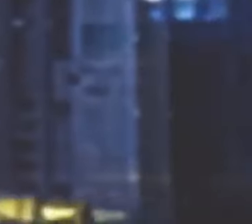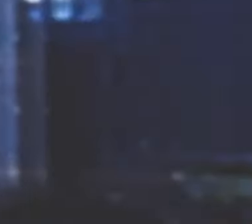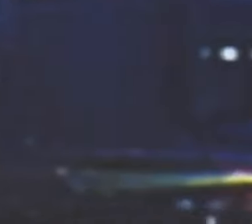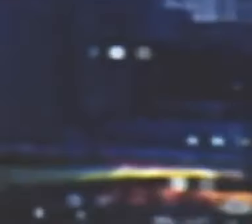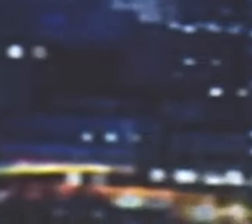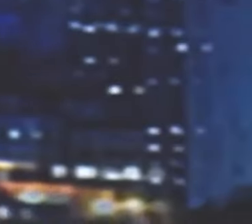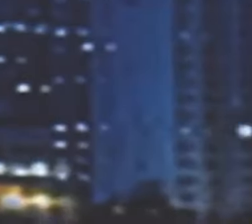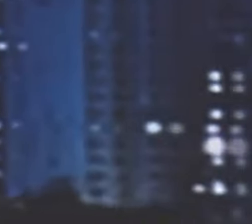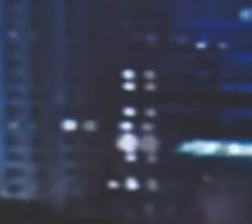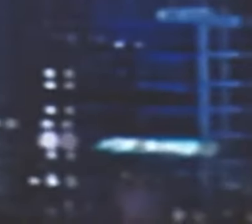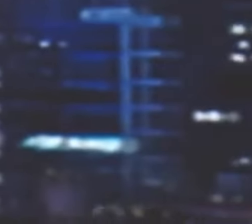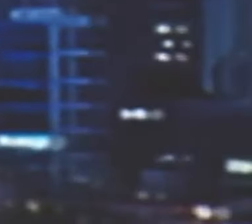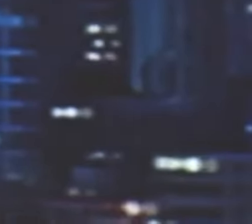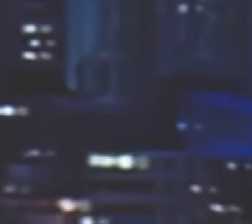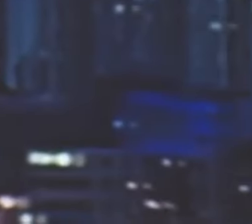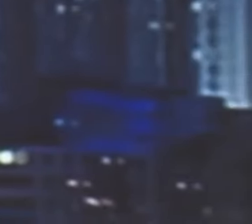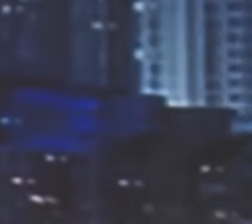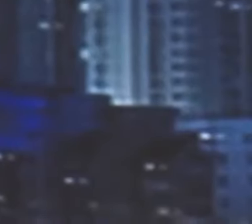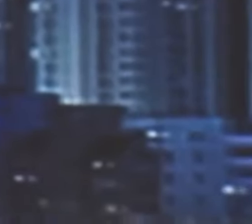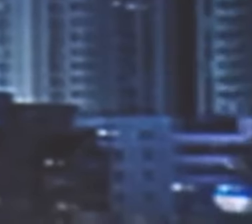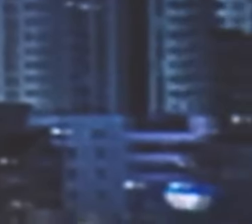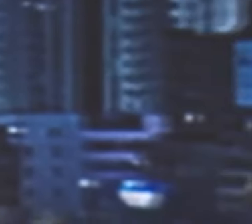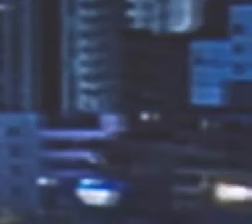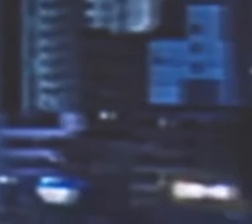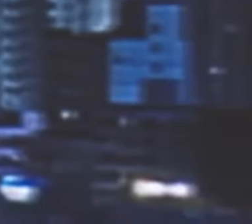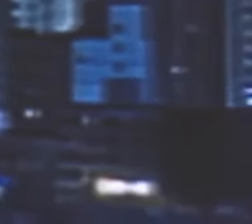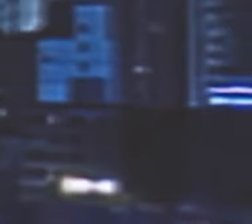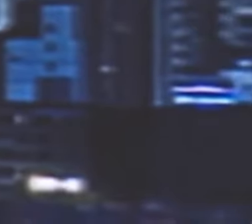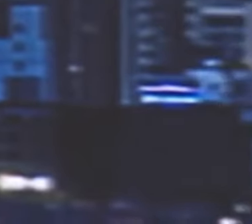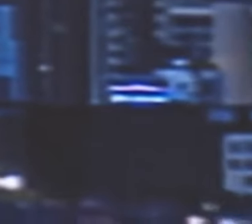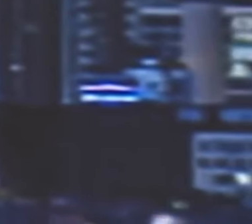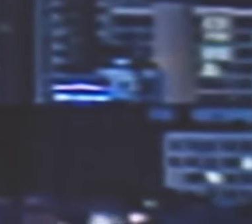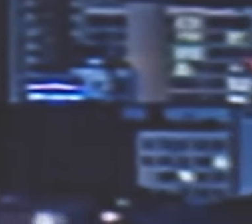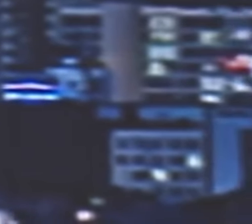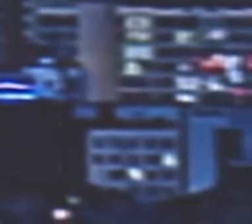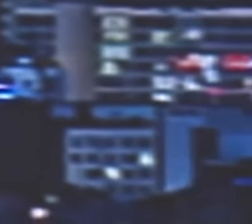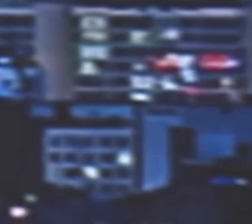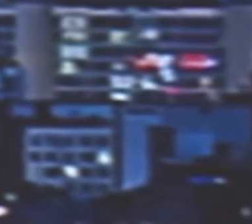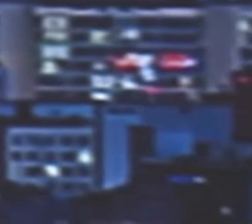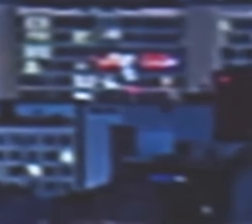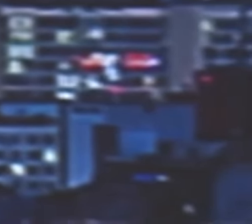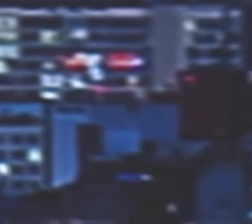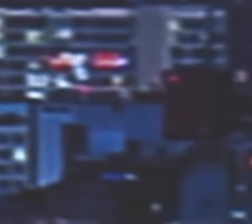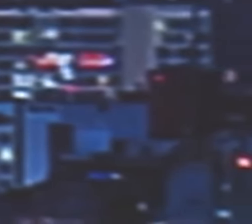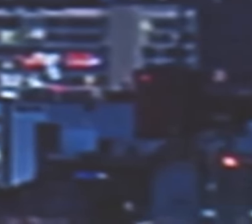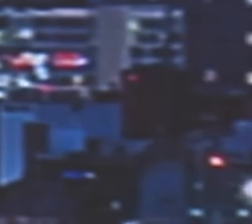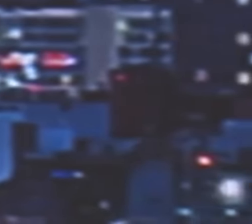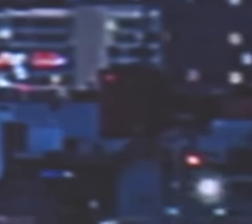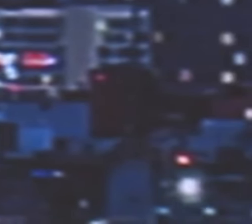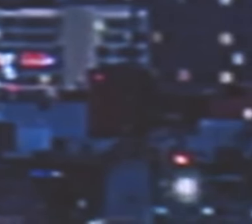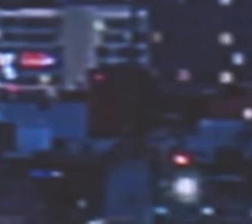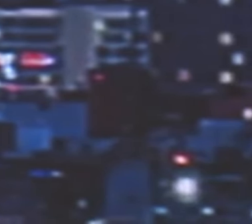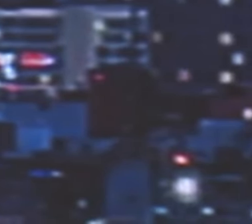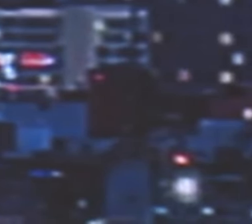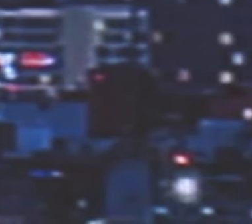JTBC 뉴스를 시청해 주셔서 고맙습니다. 저희는 저녁 6시 50분 뉴스룸에서 뵙겠습니다.